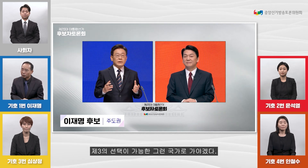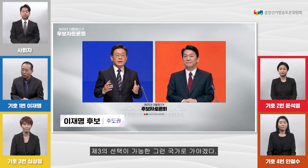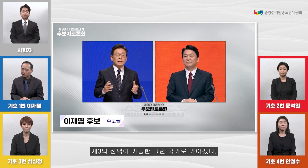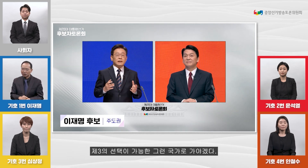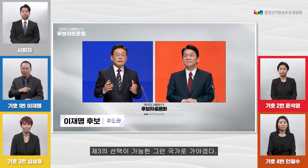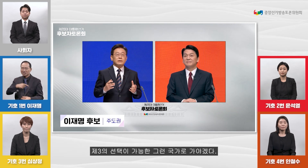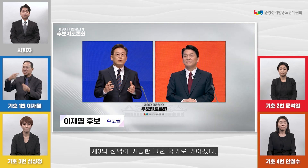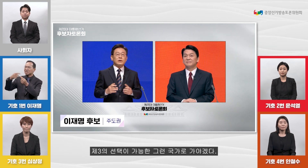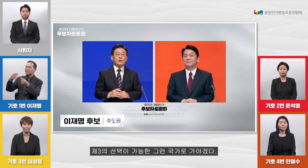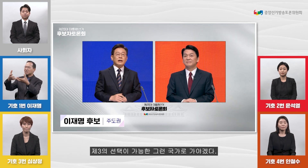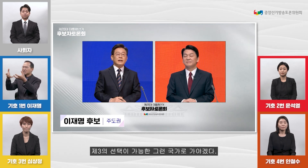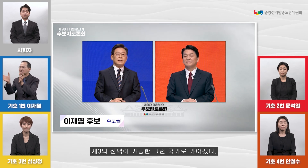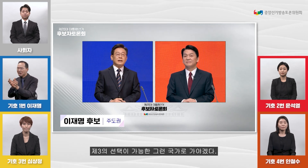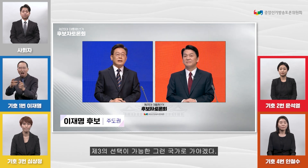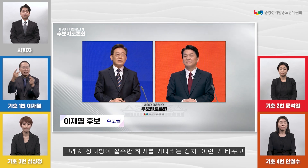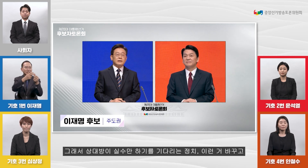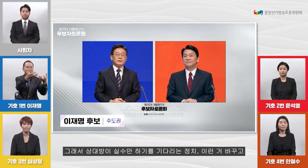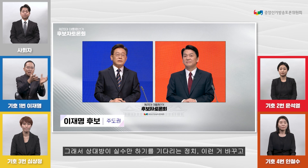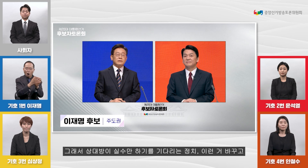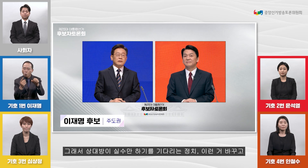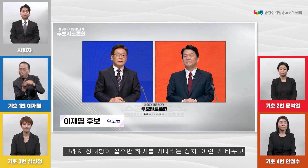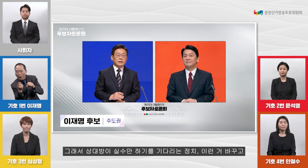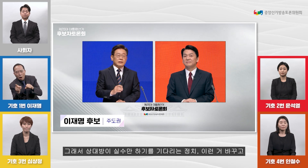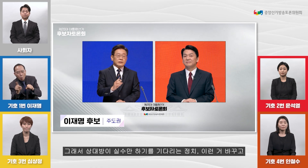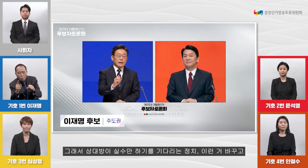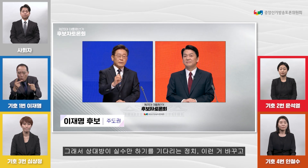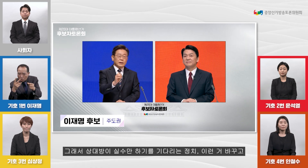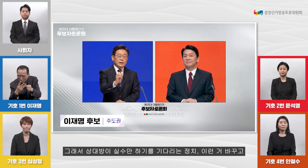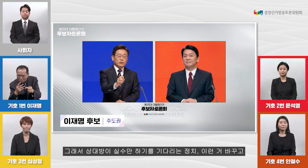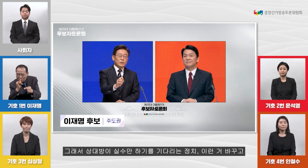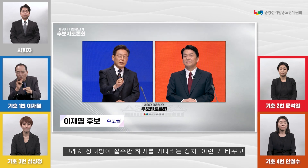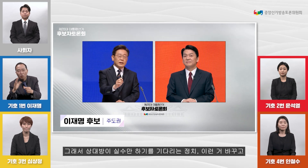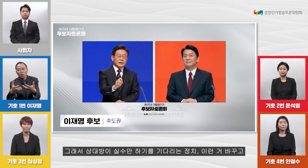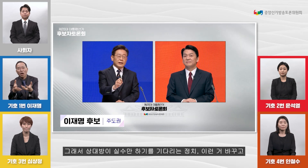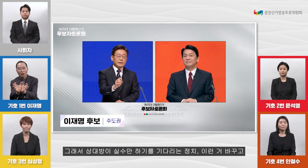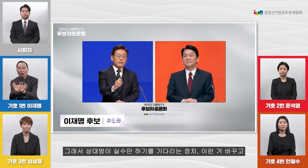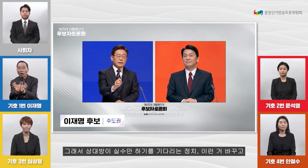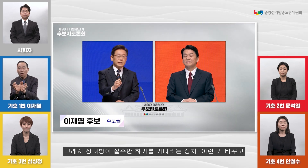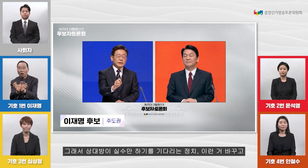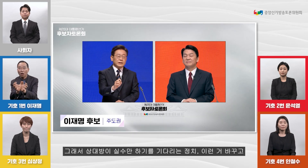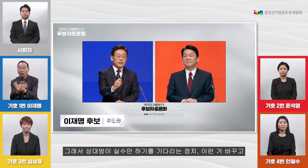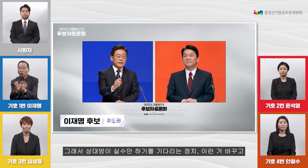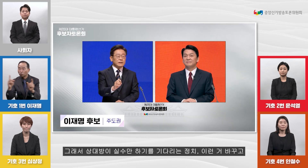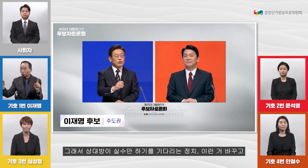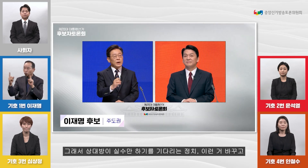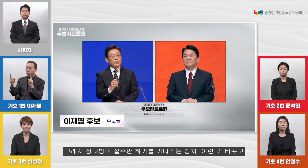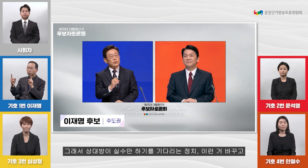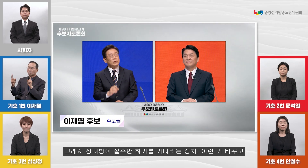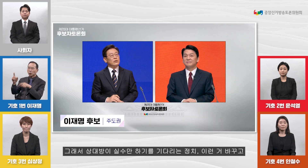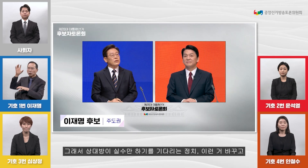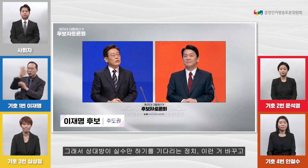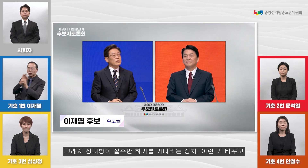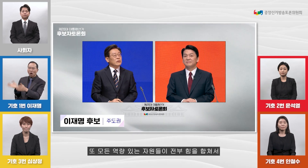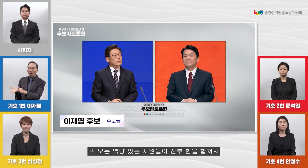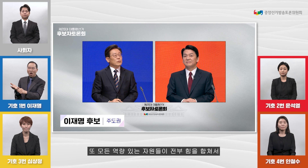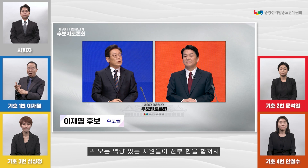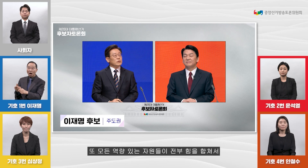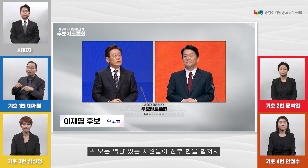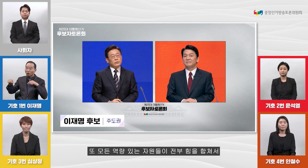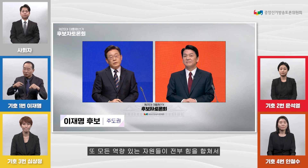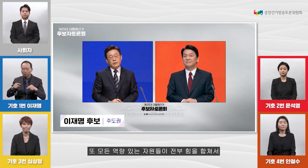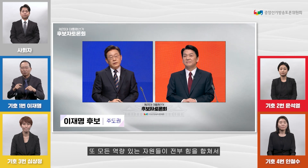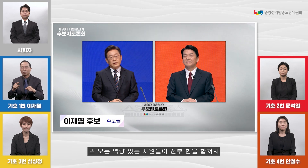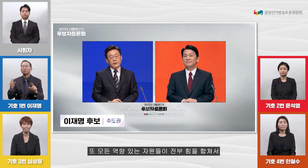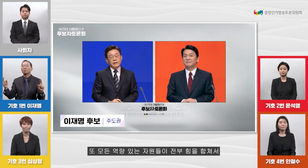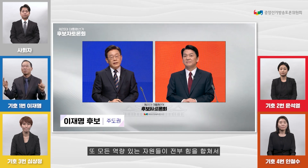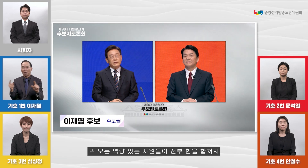가능한 그런 국가로 가야 됐다. 그래서 상대방 실수만 하기를 기다리는 정치 이런 거 좀 바꾸고 또